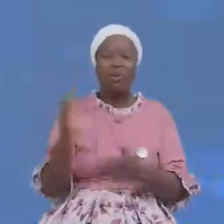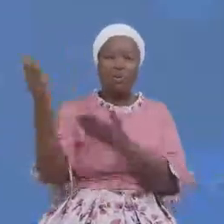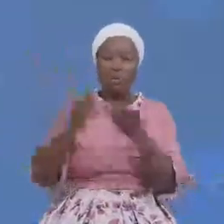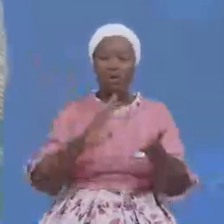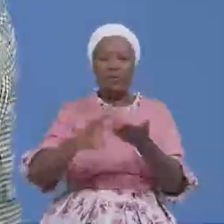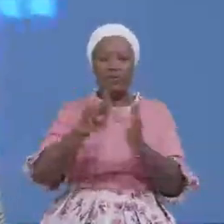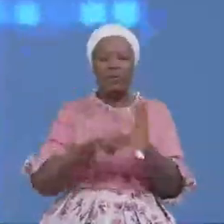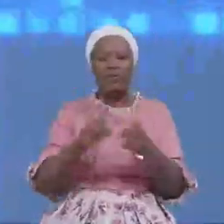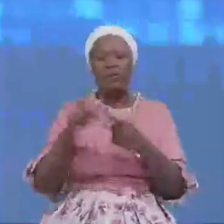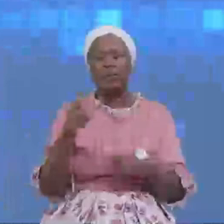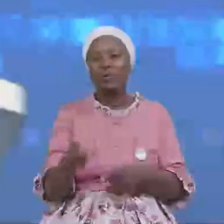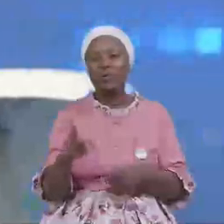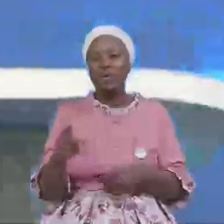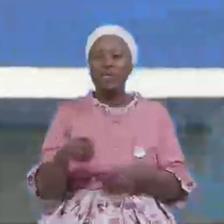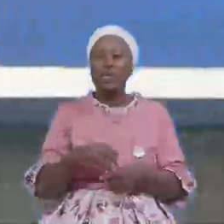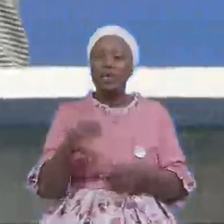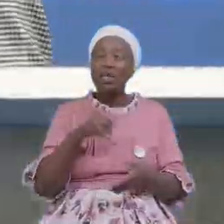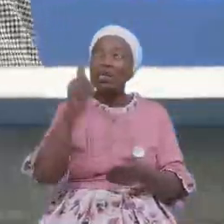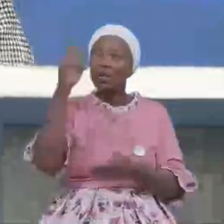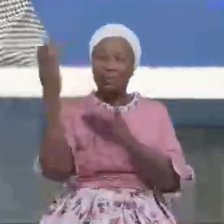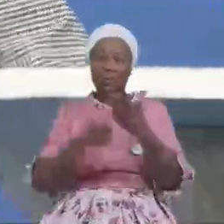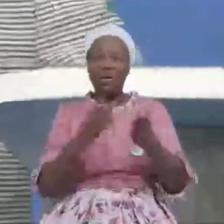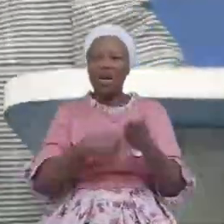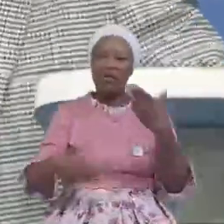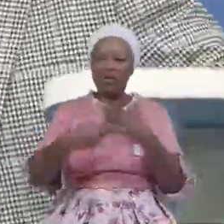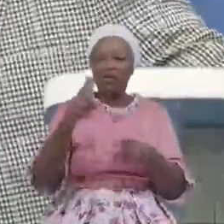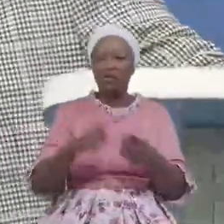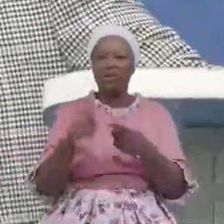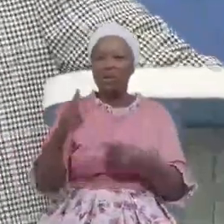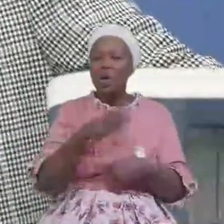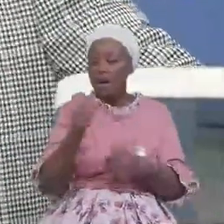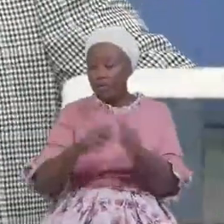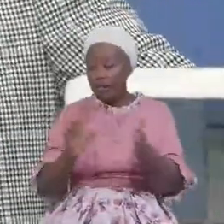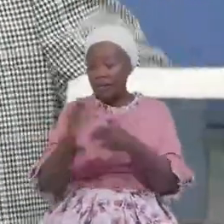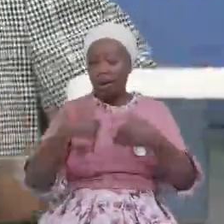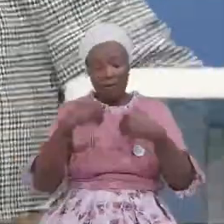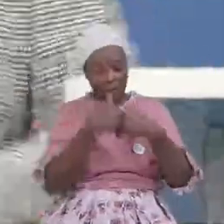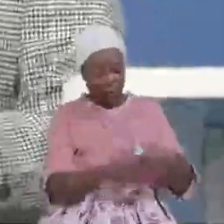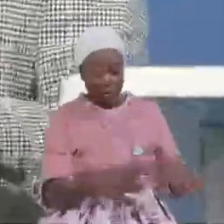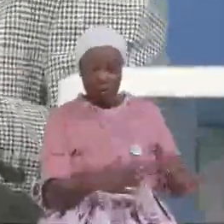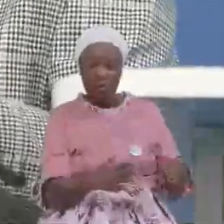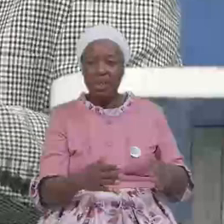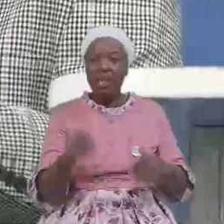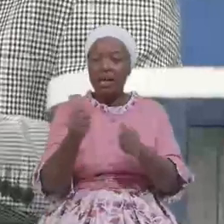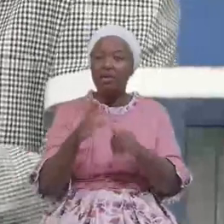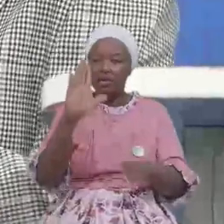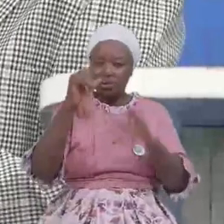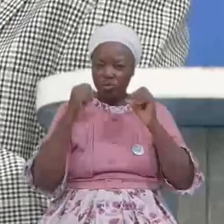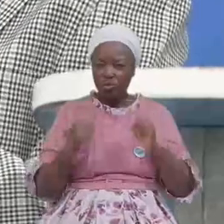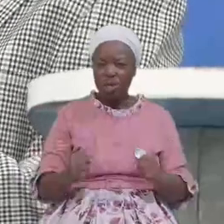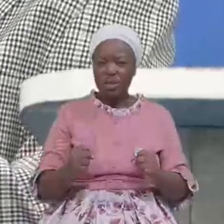toi. Elle t'apporte la restauration. Tout ce que tu as perdu, ta force,